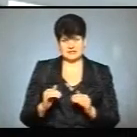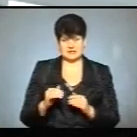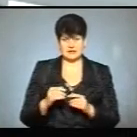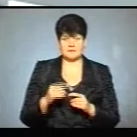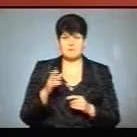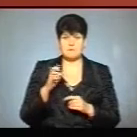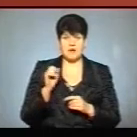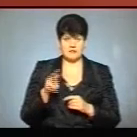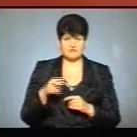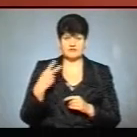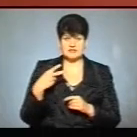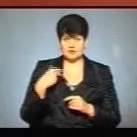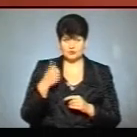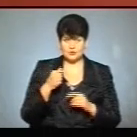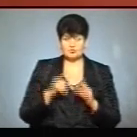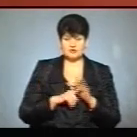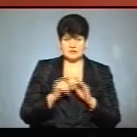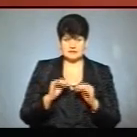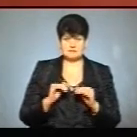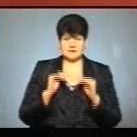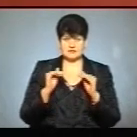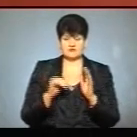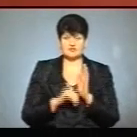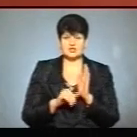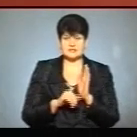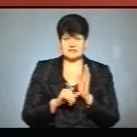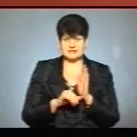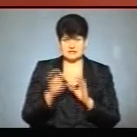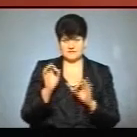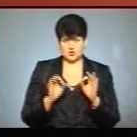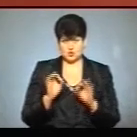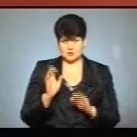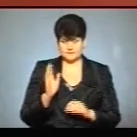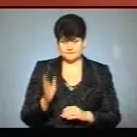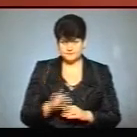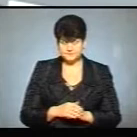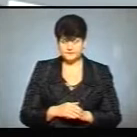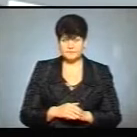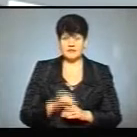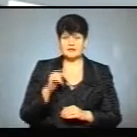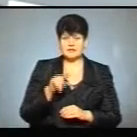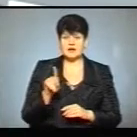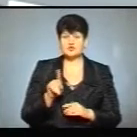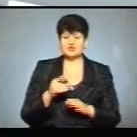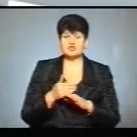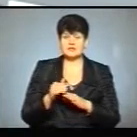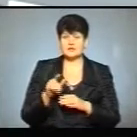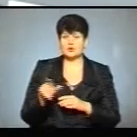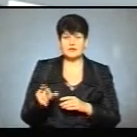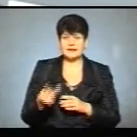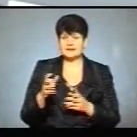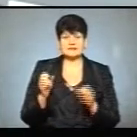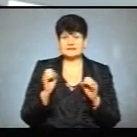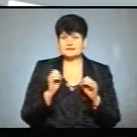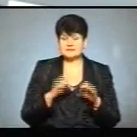в 2020 році вони його починають збільшувати вже до 60%. Те, що частина людей не прийшли, ну,